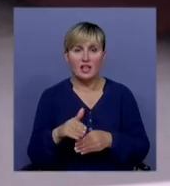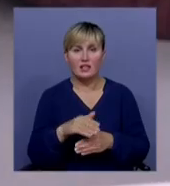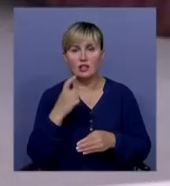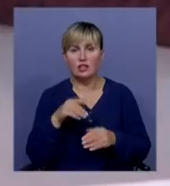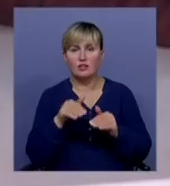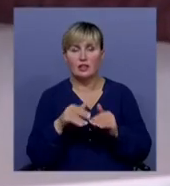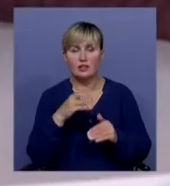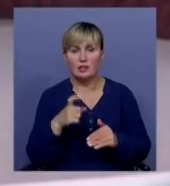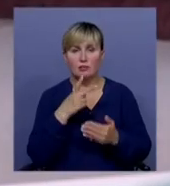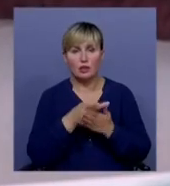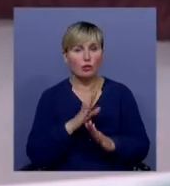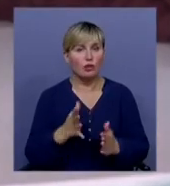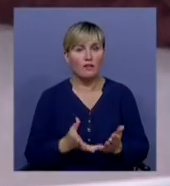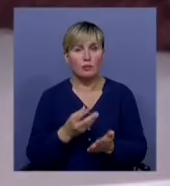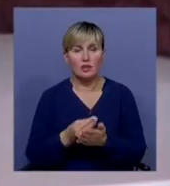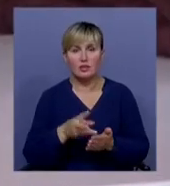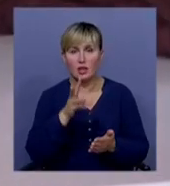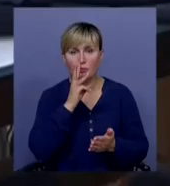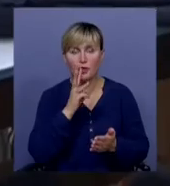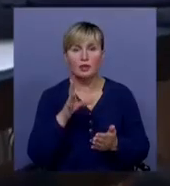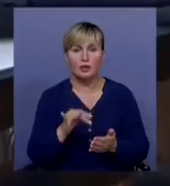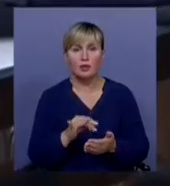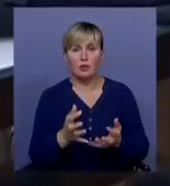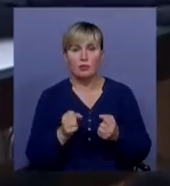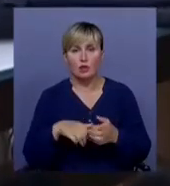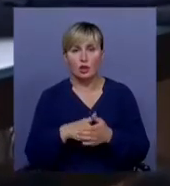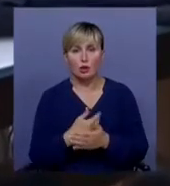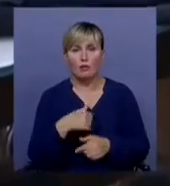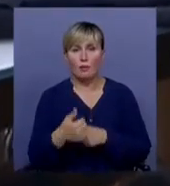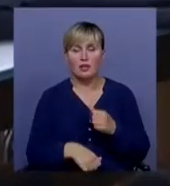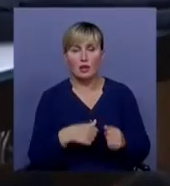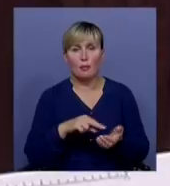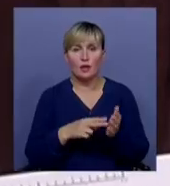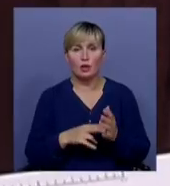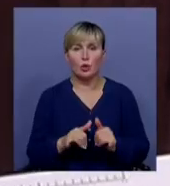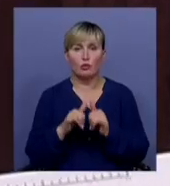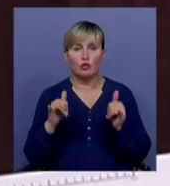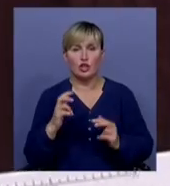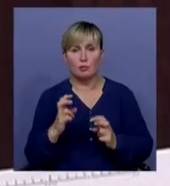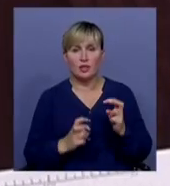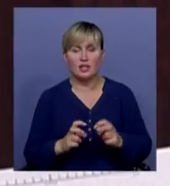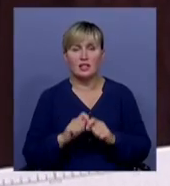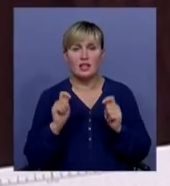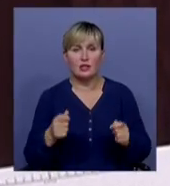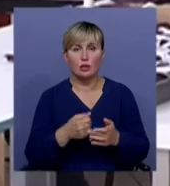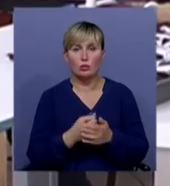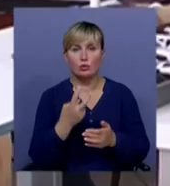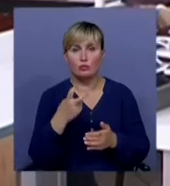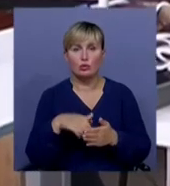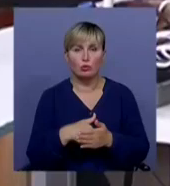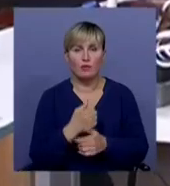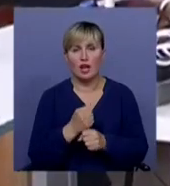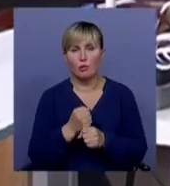швейного цеха смогли не только выплатить зарплату сотрудникам, но и приобрести новое сырье. В планах увеличение производства и создание до 200